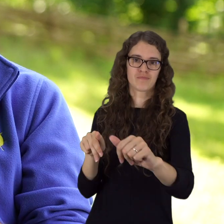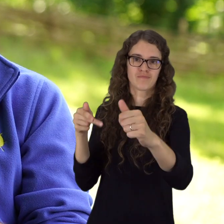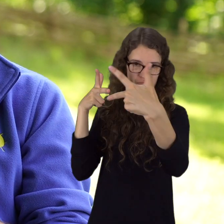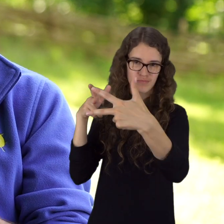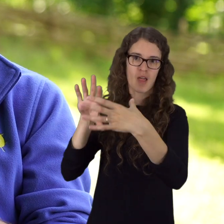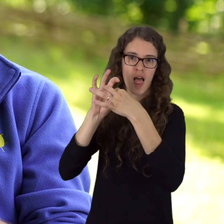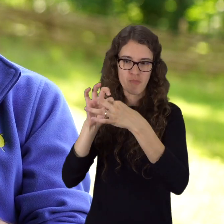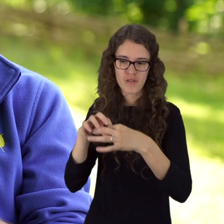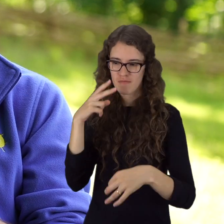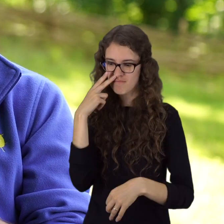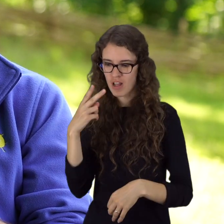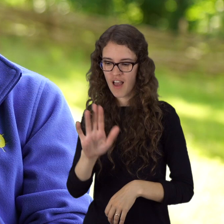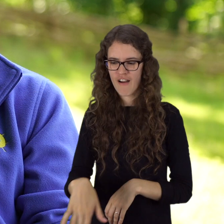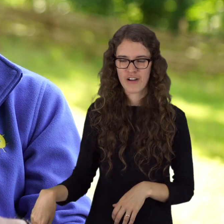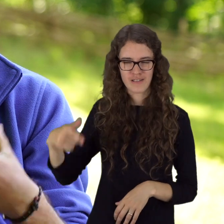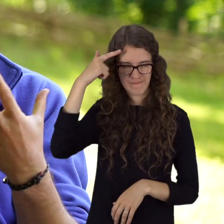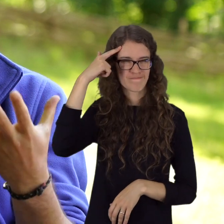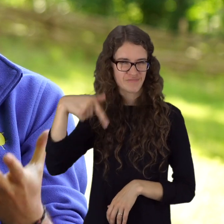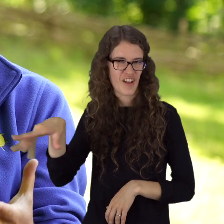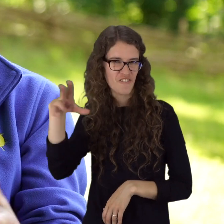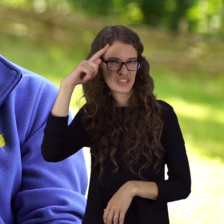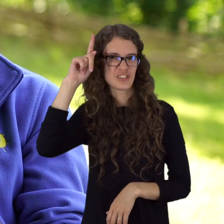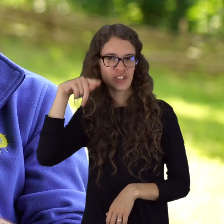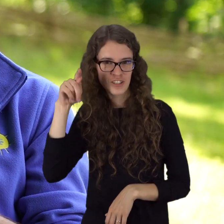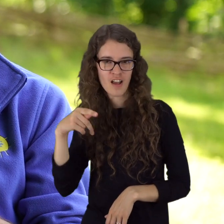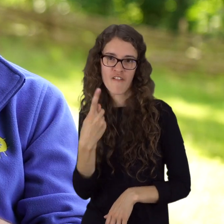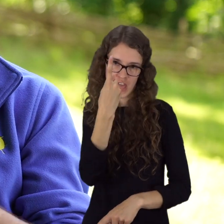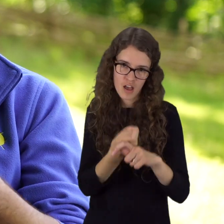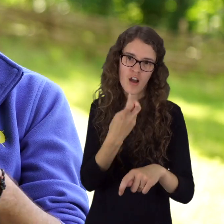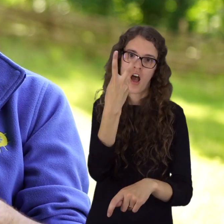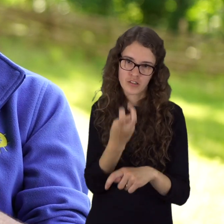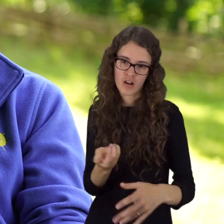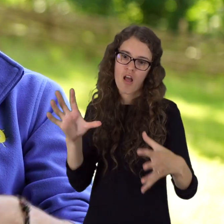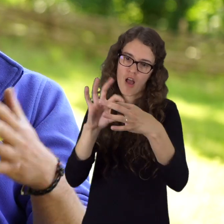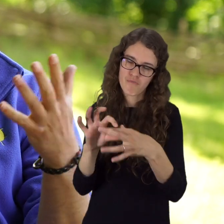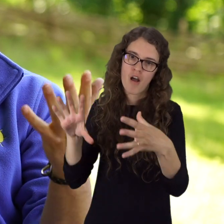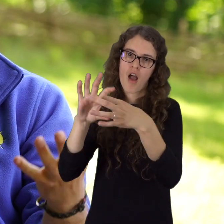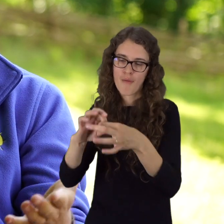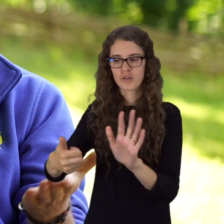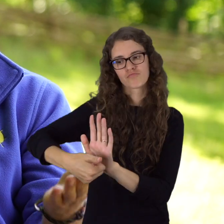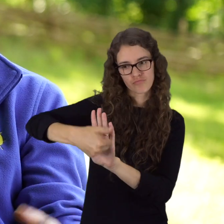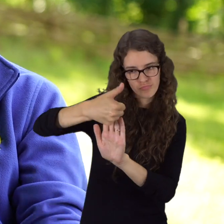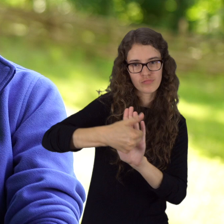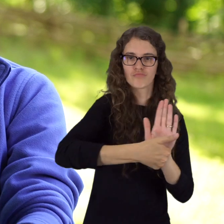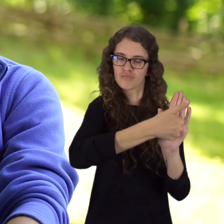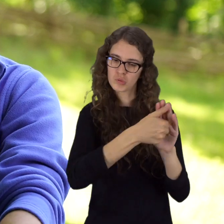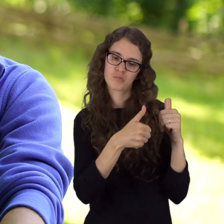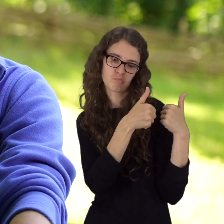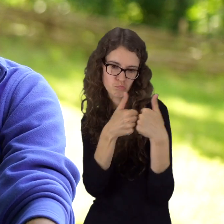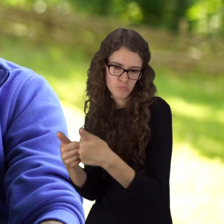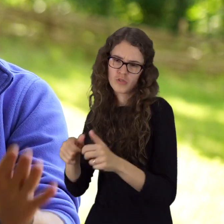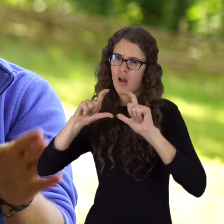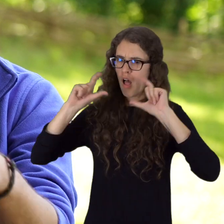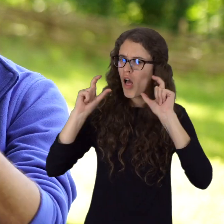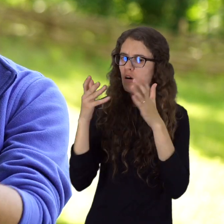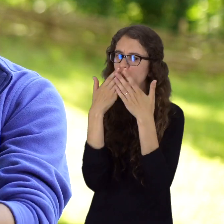tai labai labai greitai, jie viską išmoksta ir mes susijungiam pirmą kartą, antrą kartą, na, kaip ir pagarbiai, viskas kaip ir gerai,